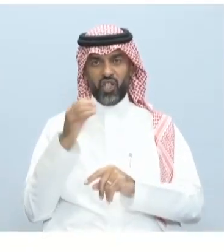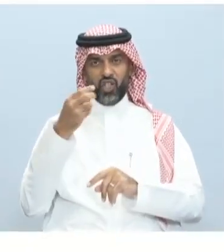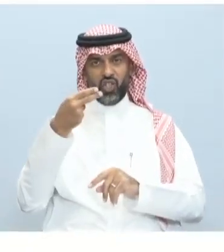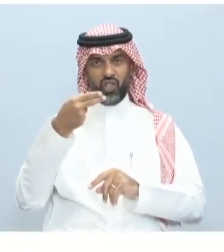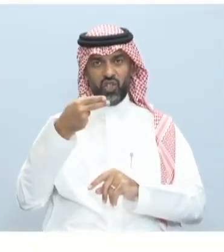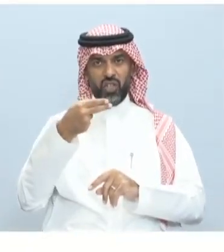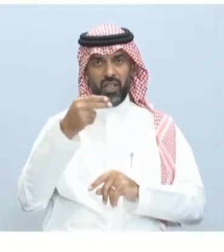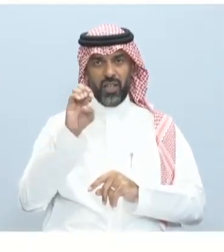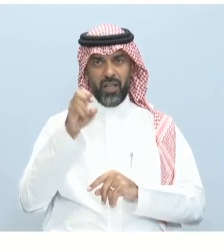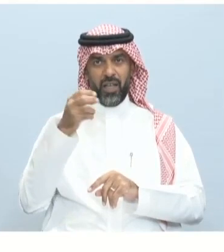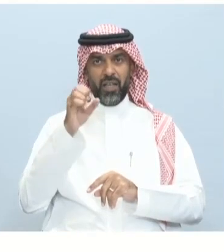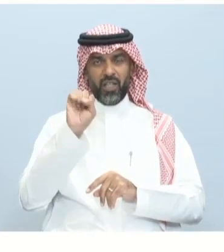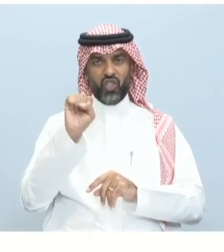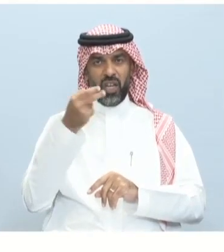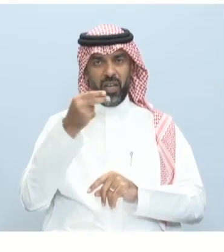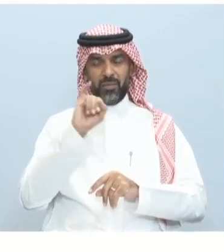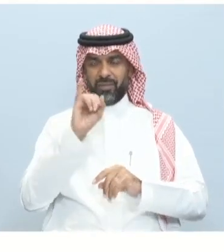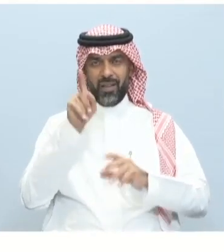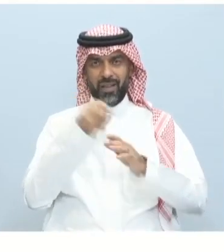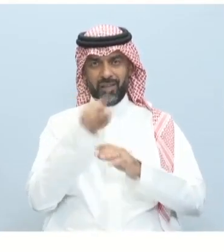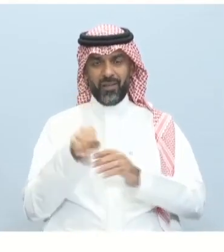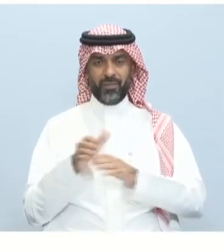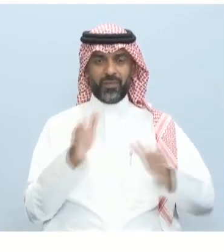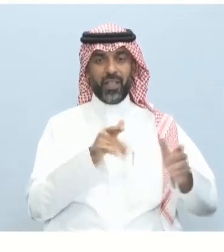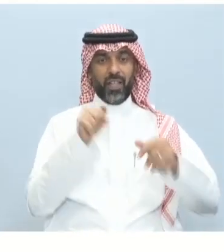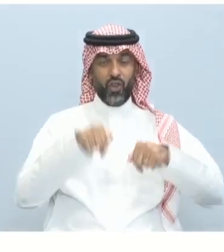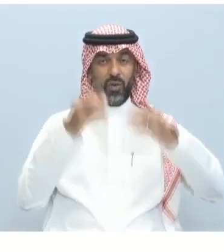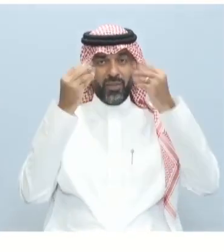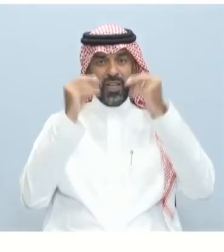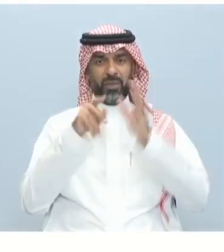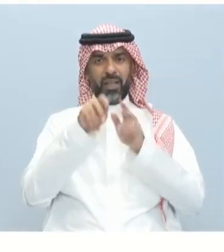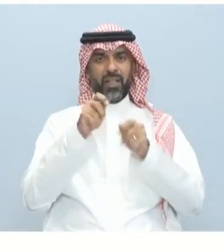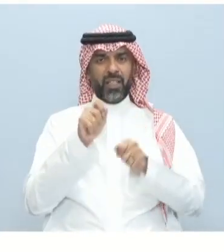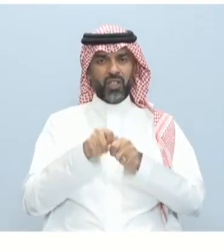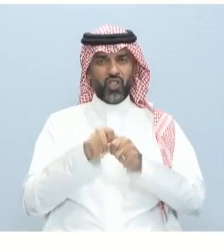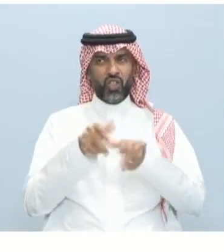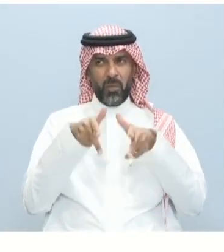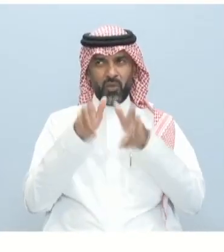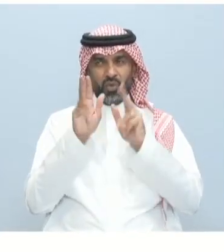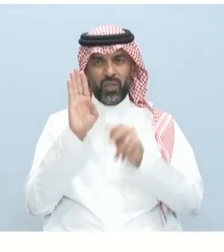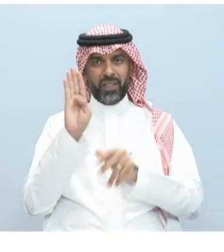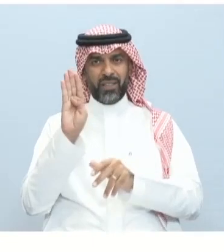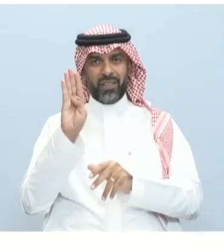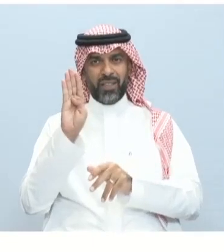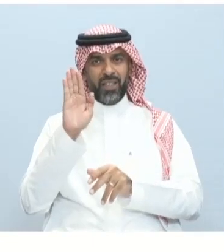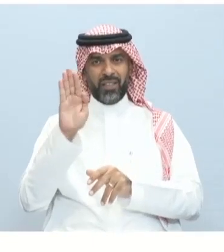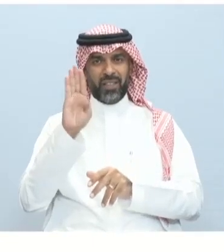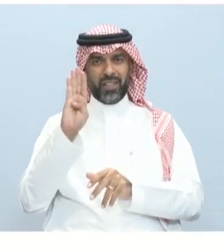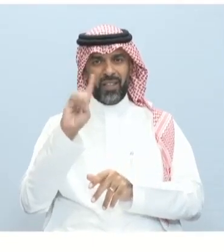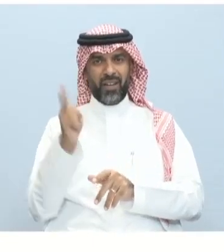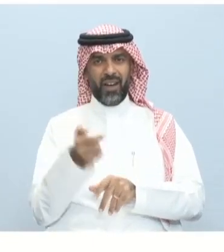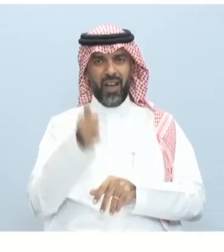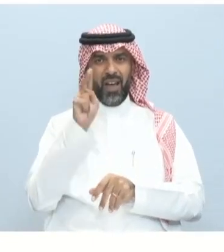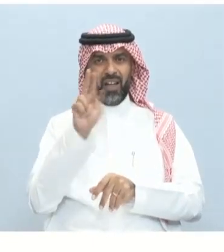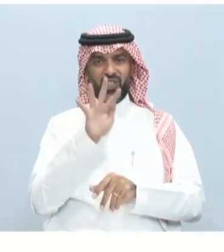إذن تعلمنا في درسنا اليوم إنشاء مشروع Scratch وإضافة الصور في برنامج Scratch